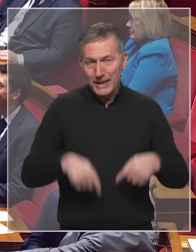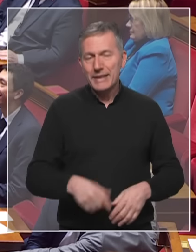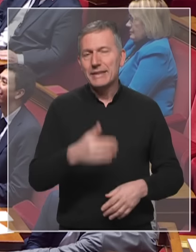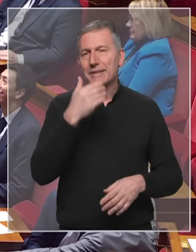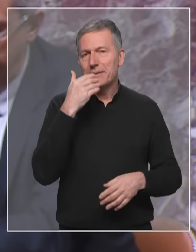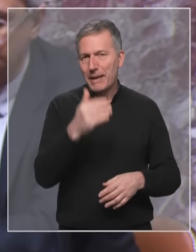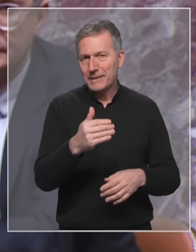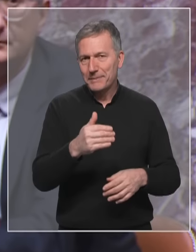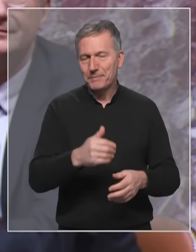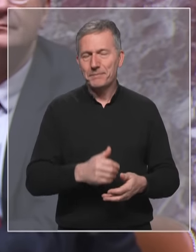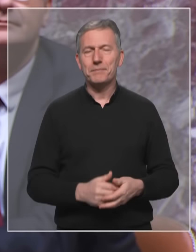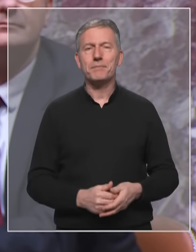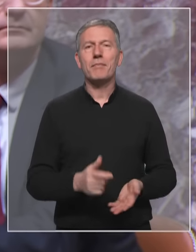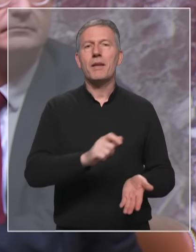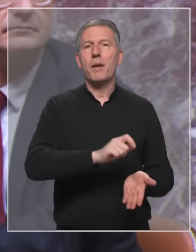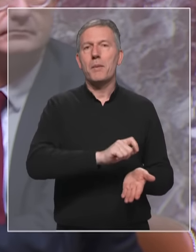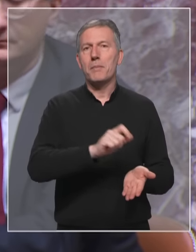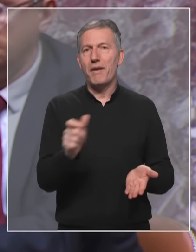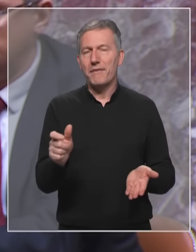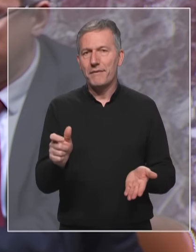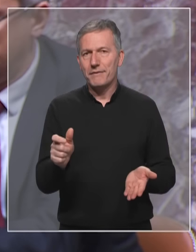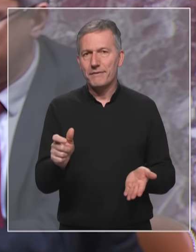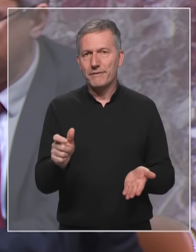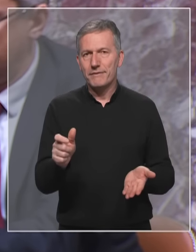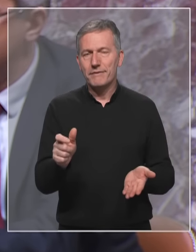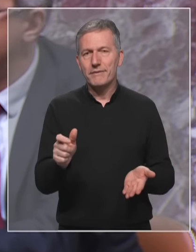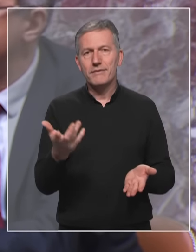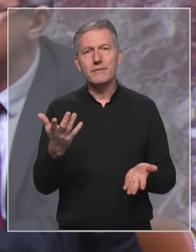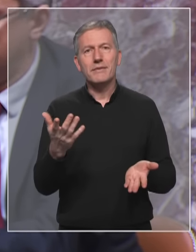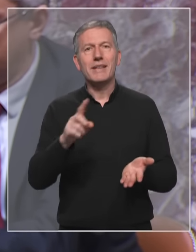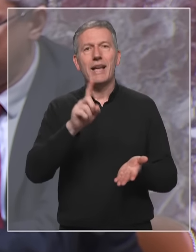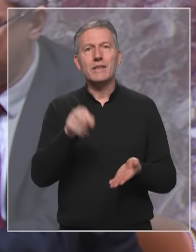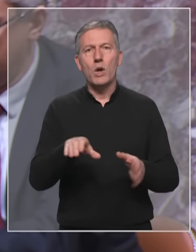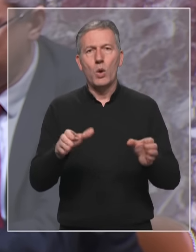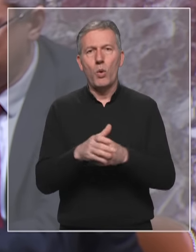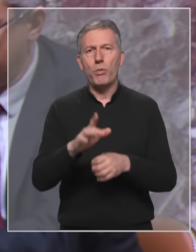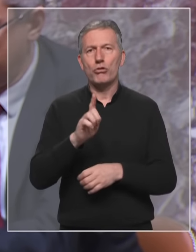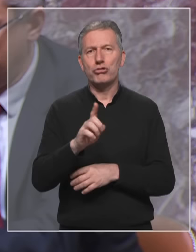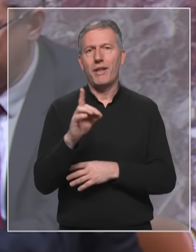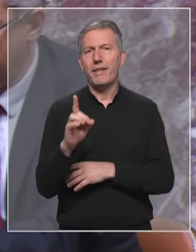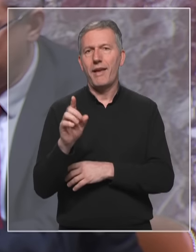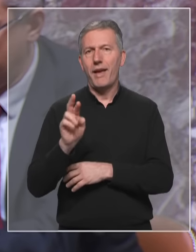beaucoup. La parole est à Madame Emmeline Kerbidi pour le groupe GDR.